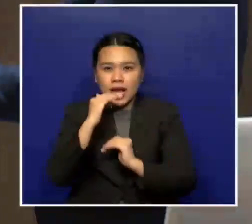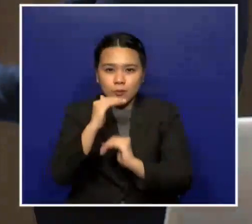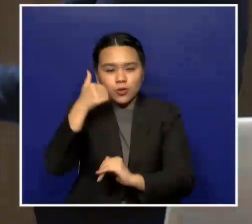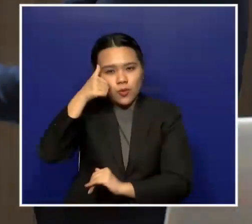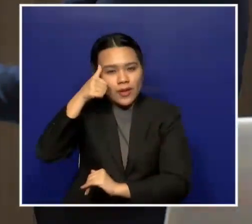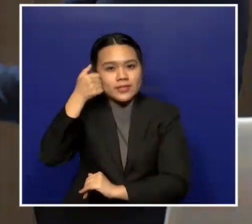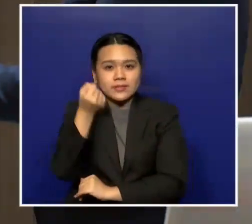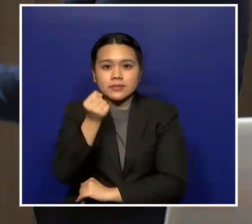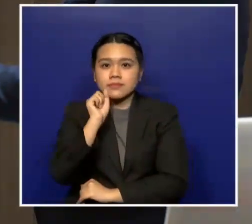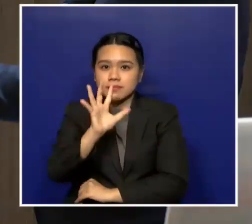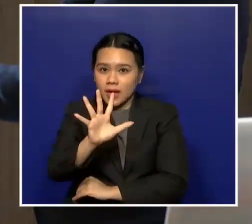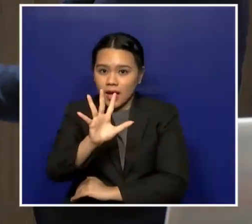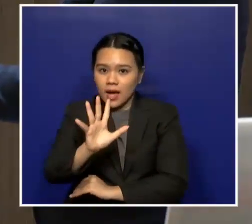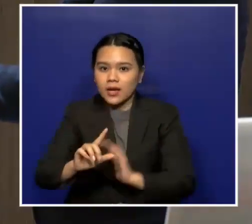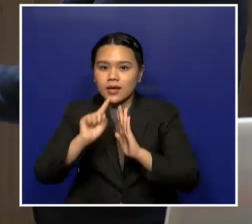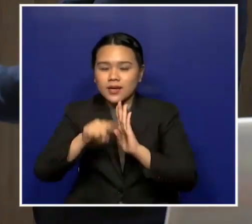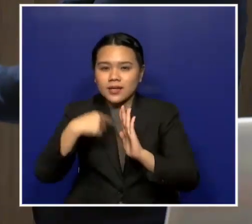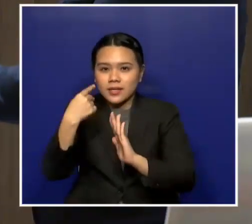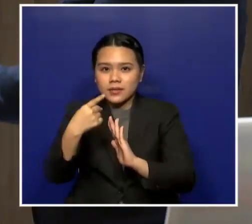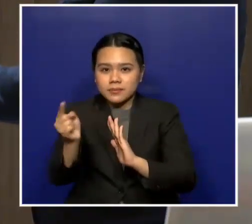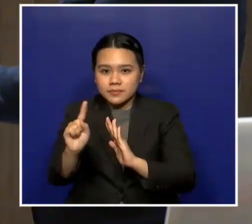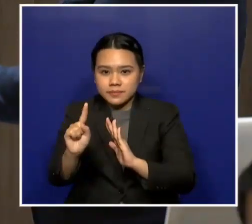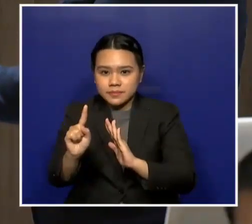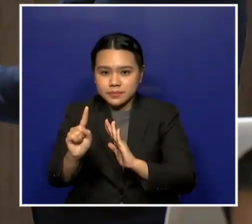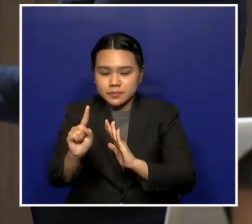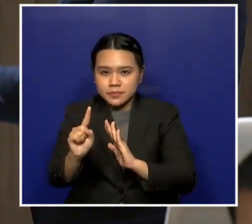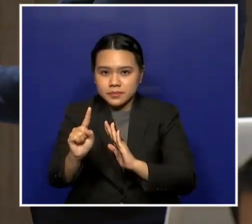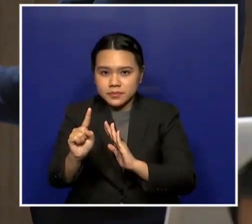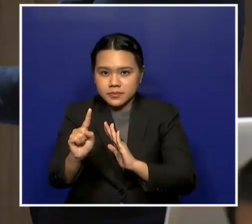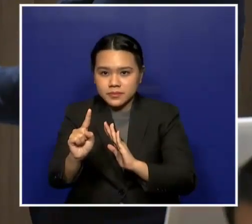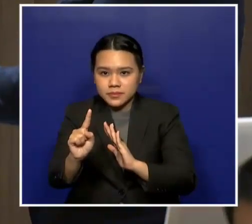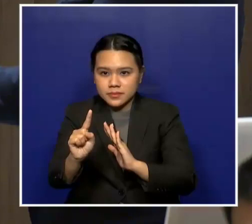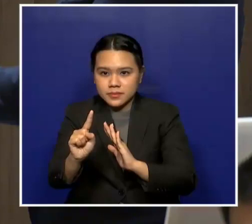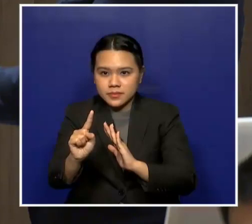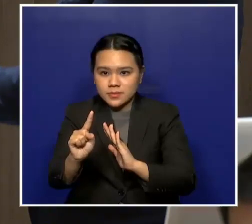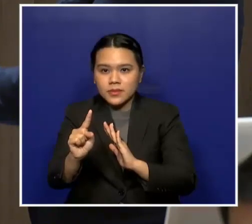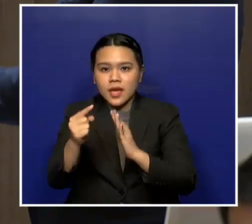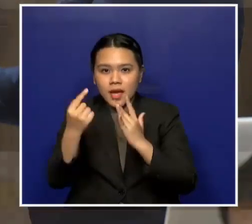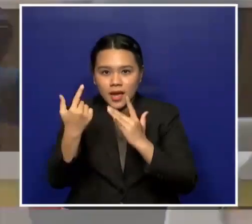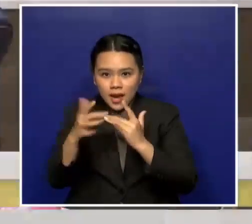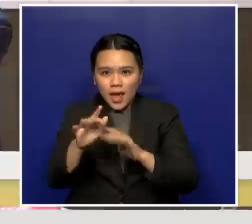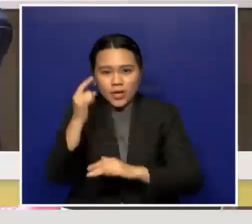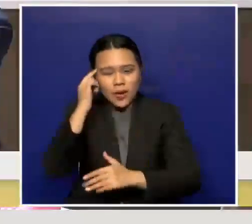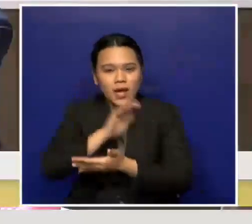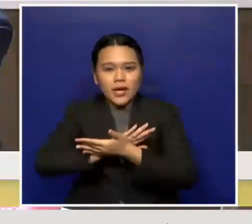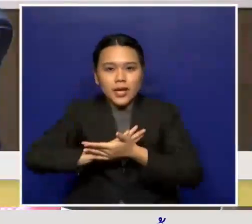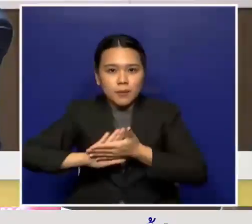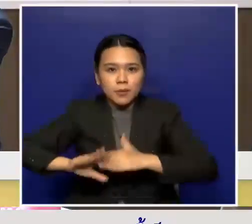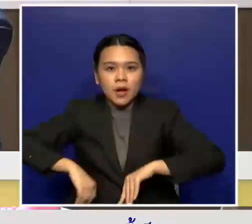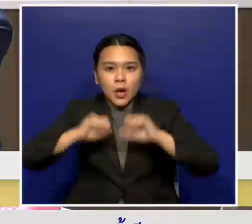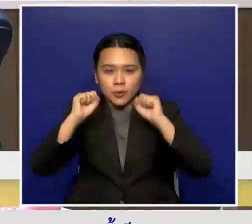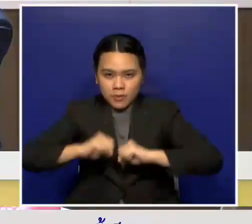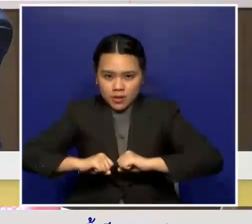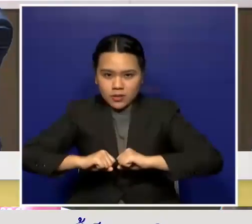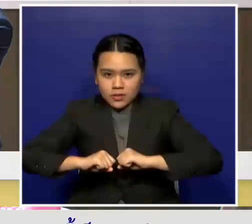นับตั้งแต่ผังทำแล้วเสร็จนะแล้วได้รับการอนุมัตินะนี่คือสิ่ง